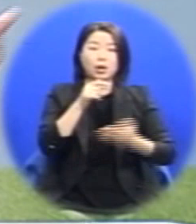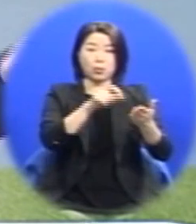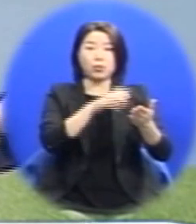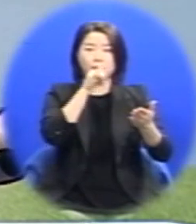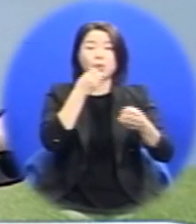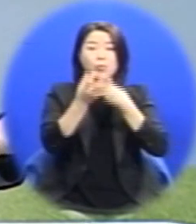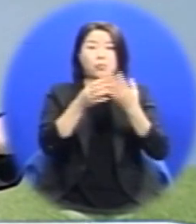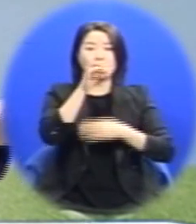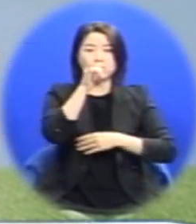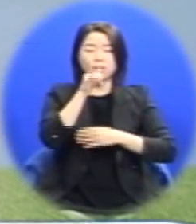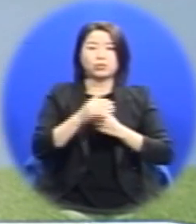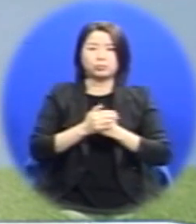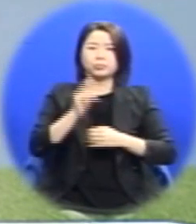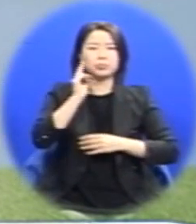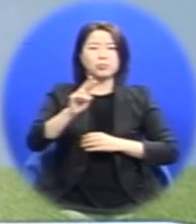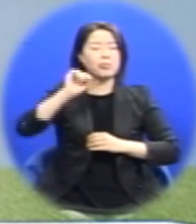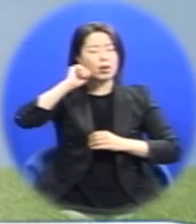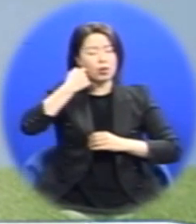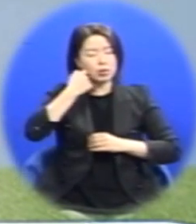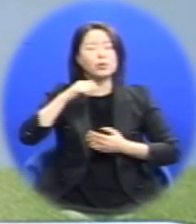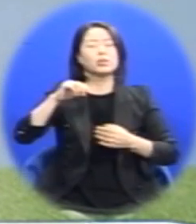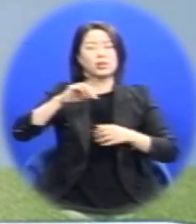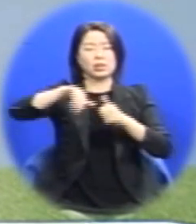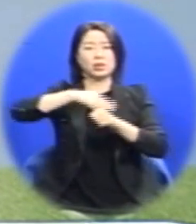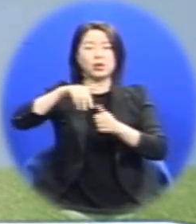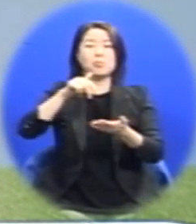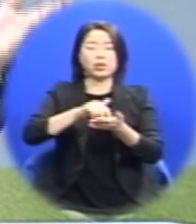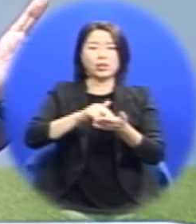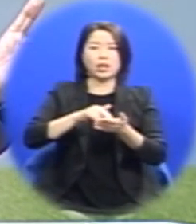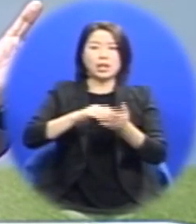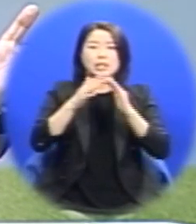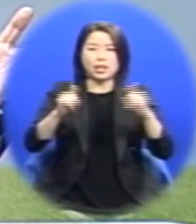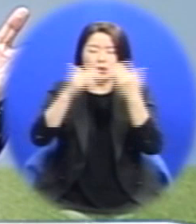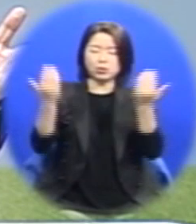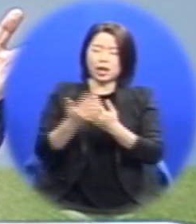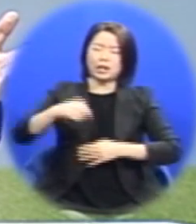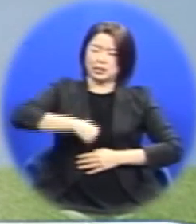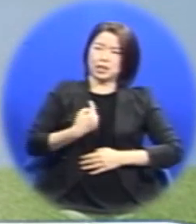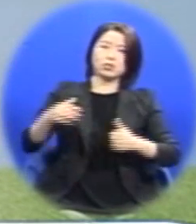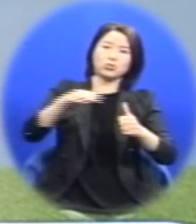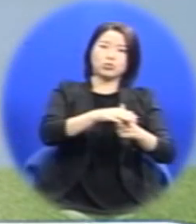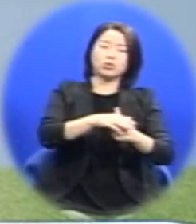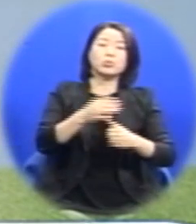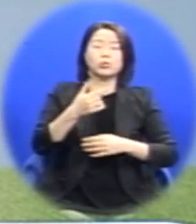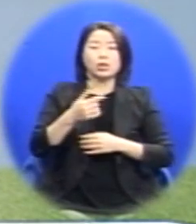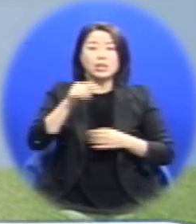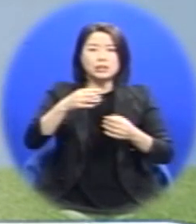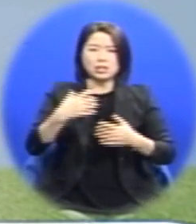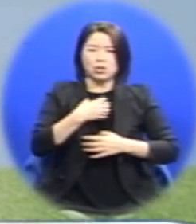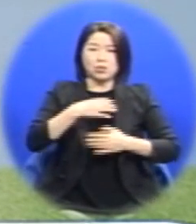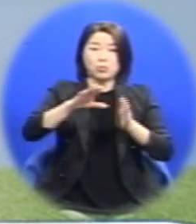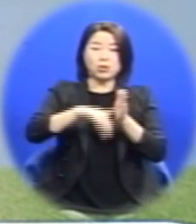그렇게 고백했어요. 너무너무 어려운 형편. 사람들은 다 자기를 죽이려고 하는 정말 죽을 것 같은